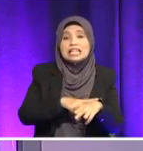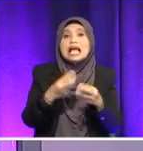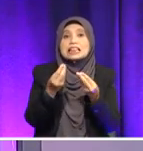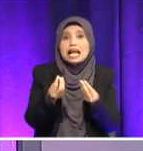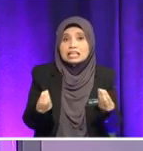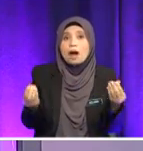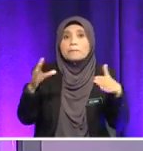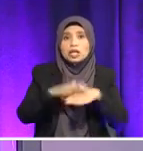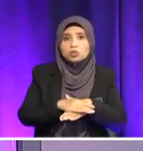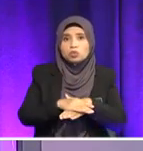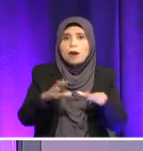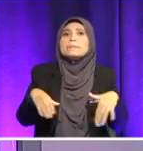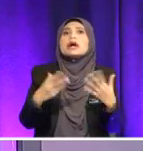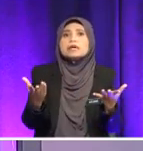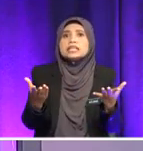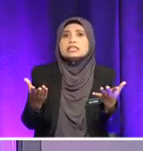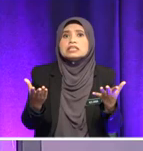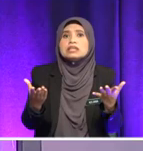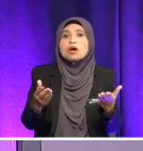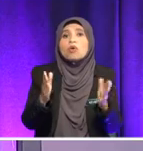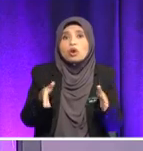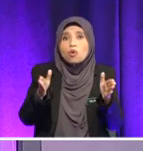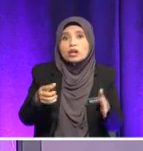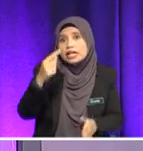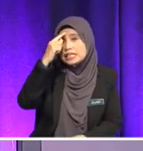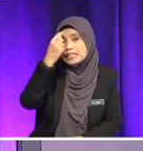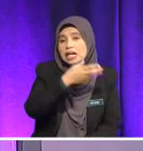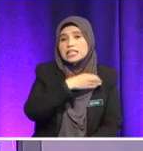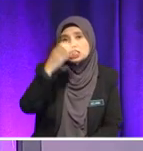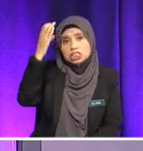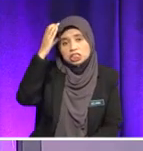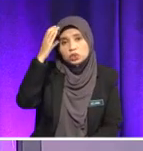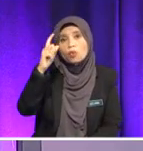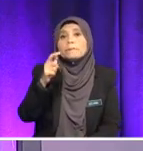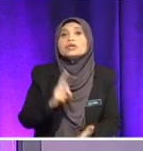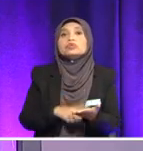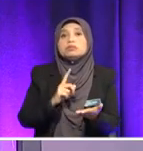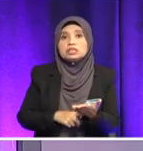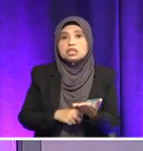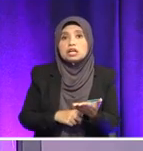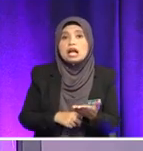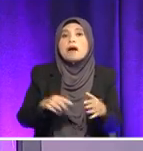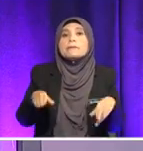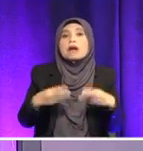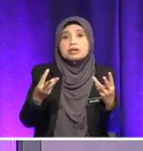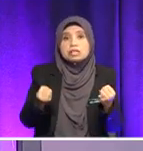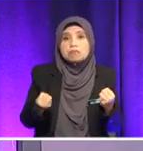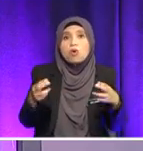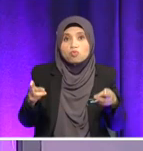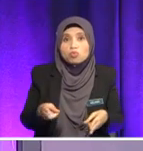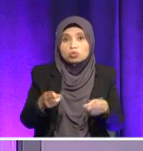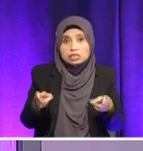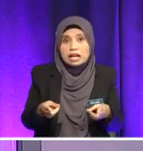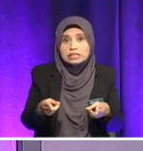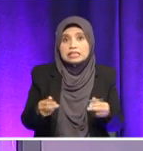dengan status imigran imigran ini tadi jadi mereka perlu membincangkan bagaimana untuk menguruskan mereka dengan memberikan